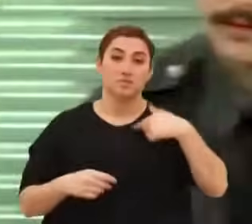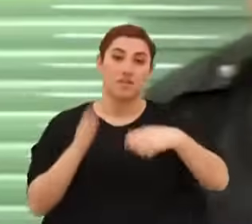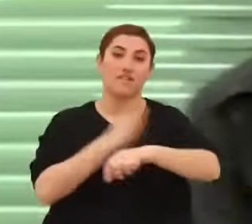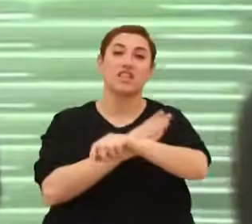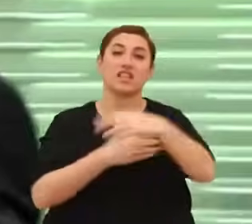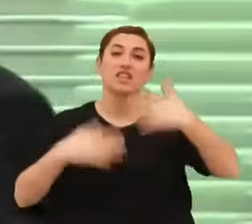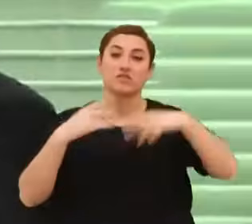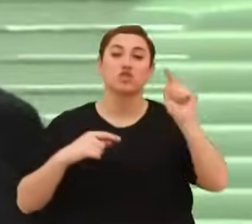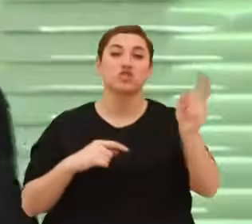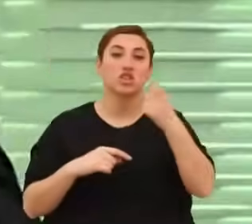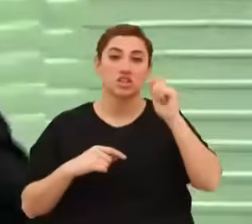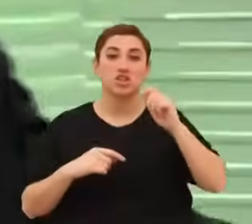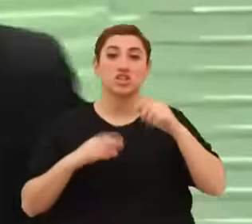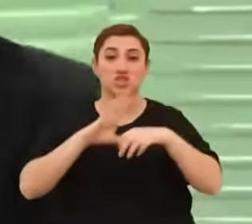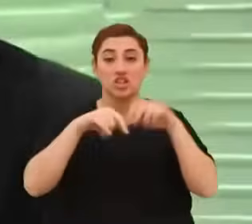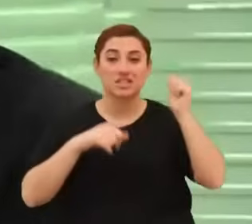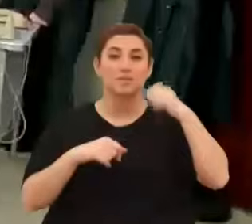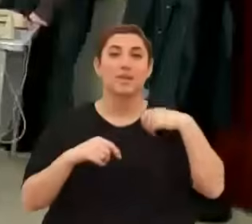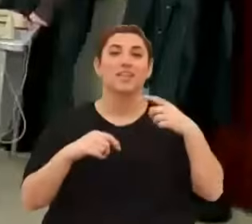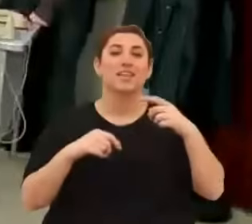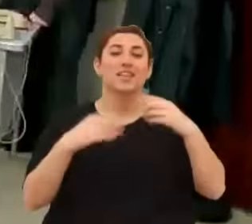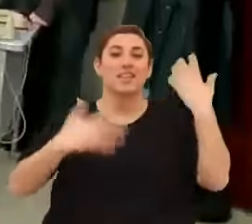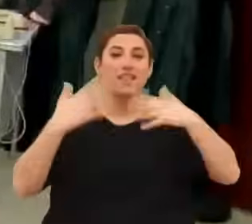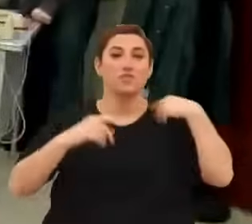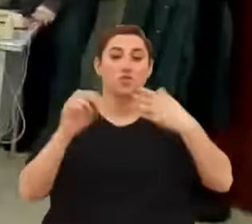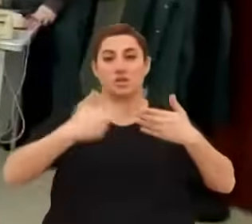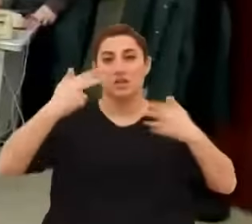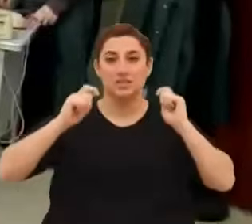televizyonu çalındığı zaman televizyonun robot resimlerini çizip duvara asıyor muyuz Selahattin? Geç hele!